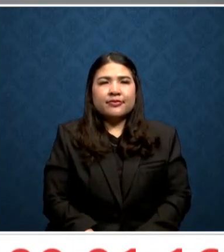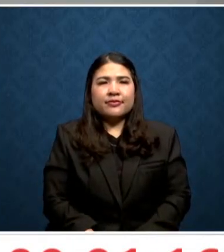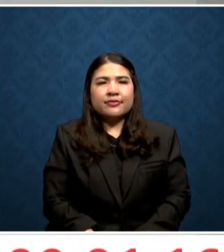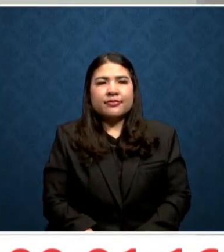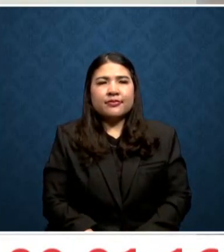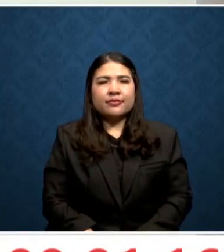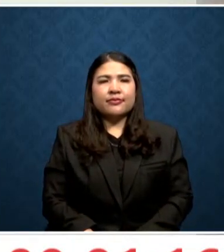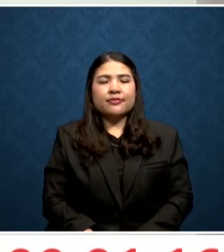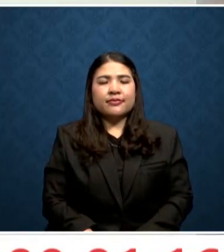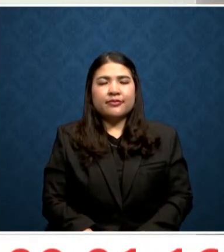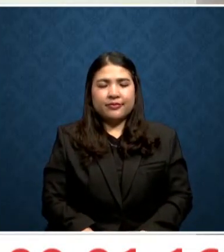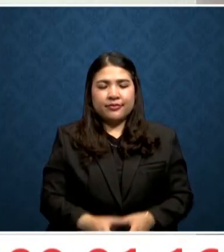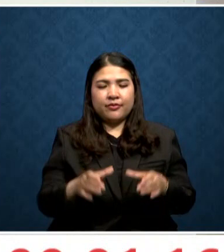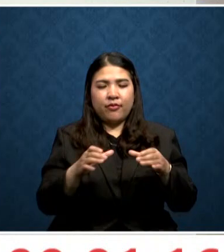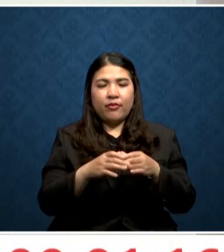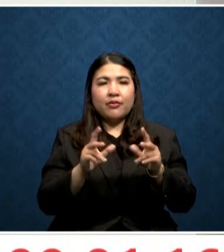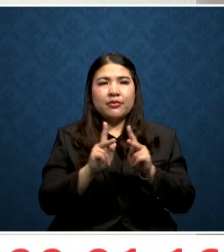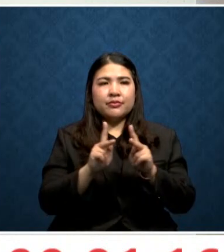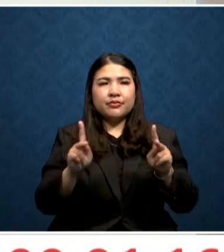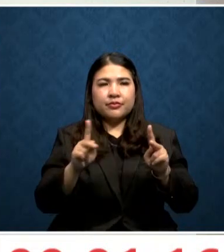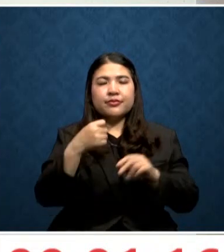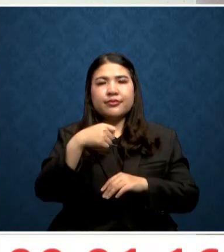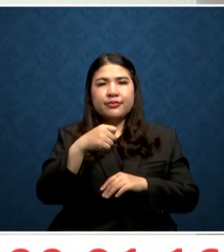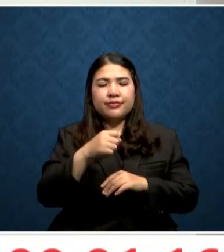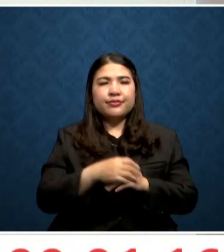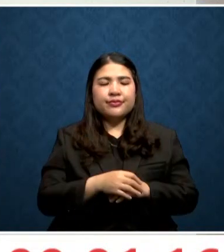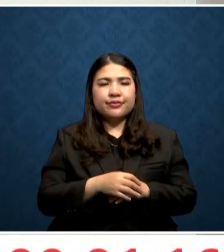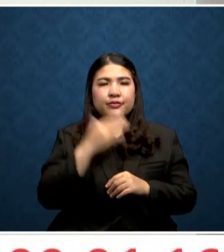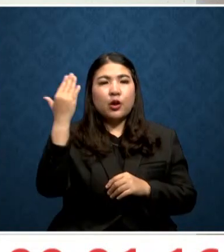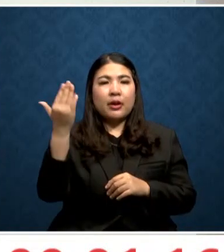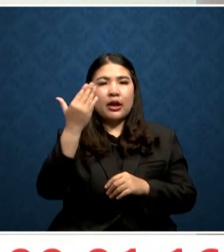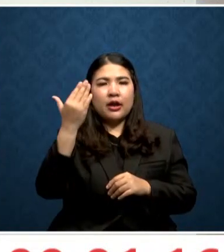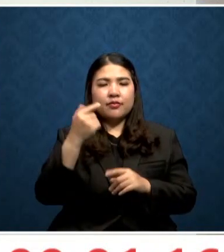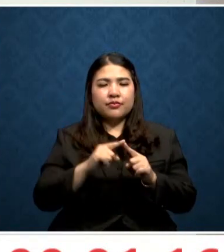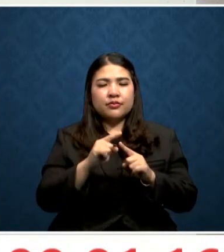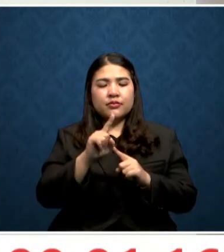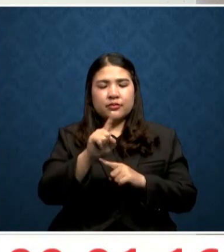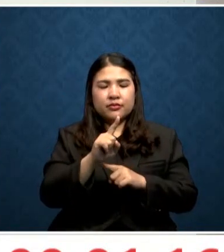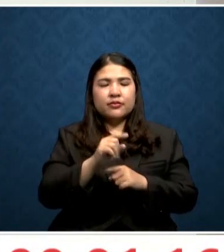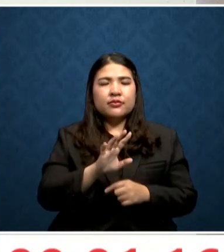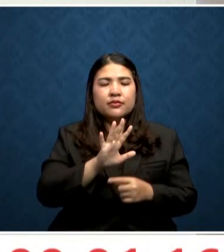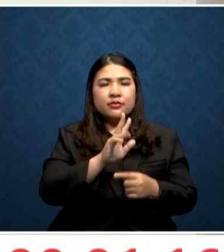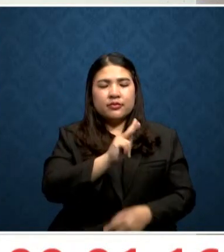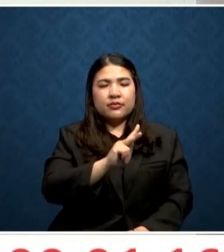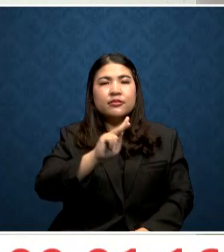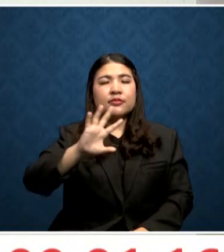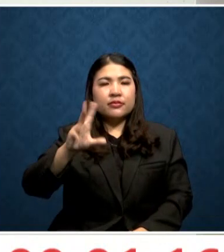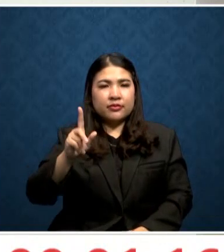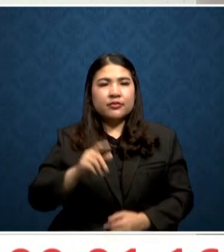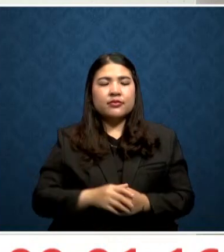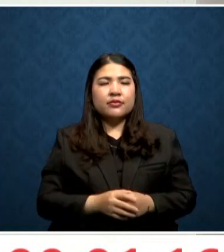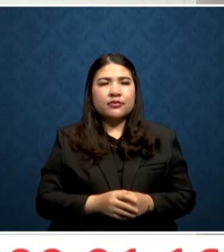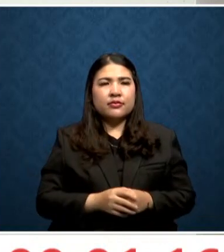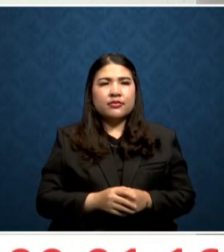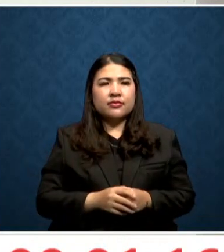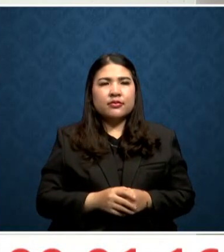10. คณะกรรมการการพลังงาน 1. นายเกียรติชัยไมตรีวงศ์